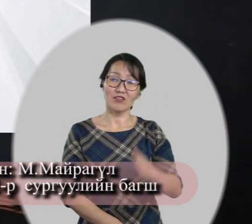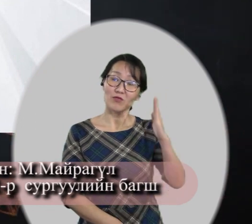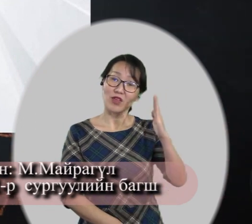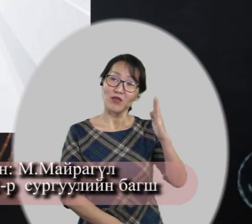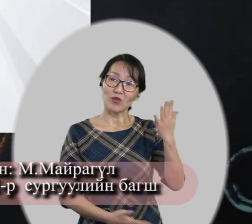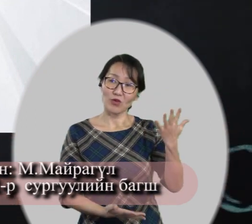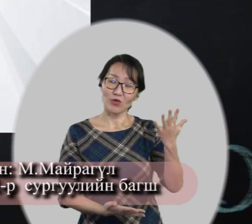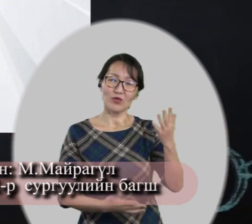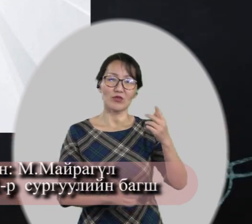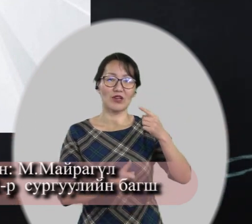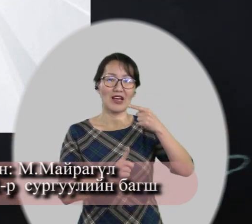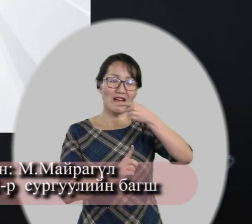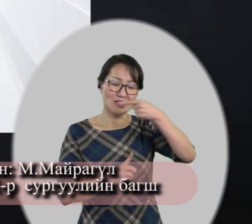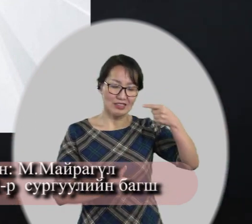екен.